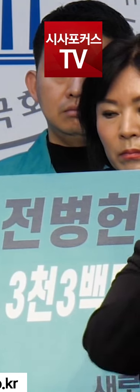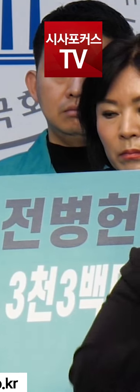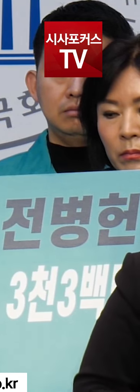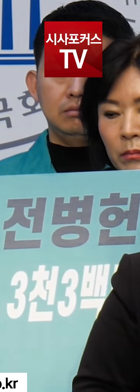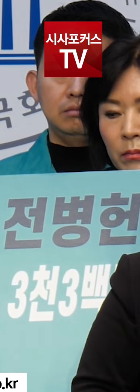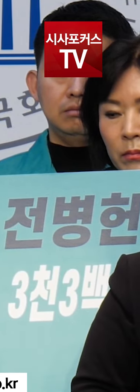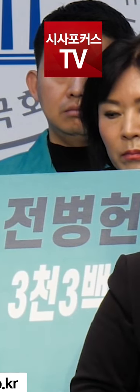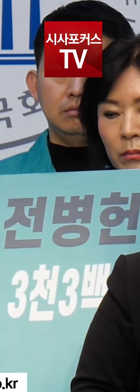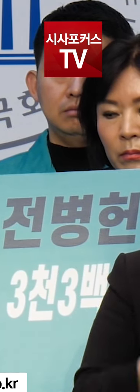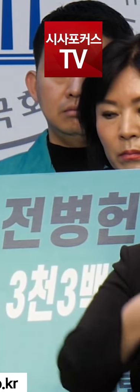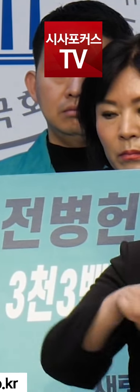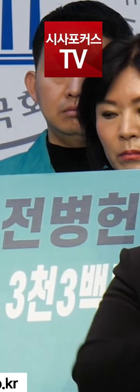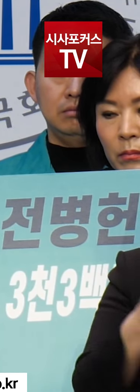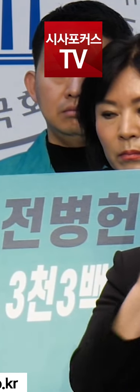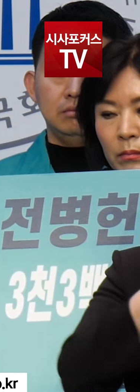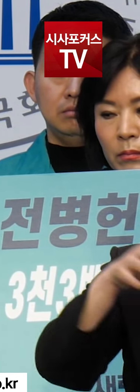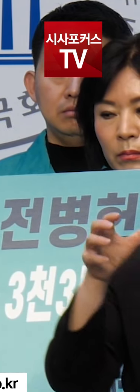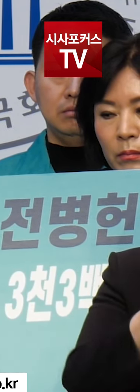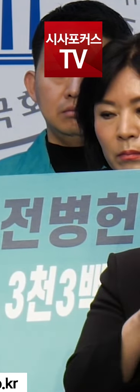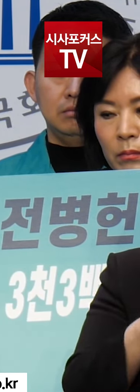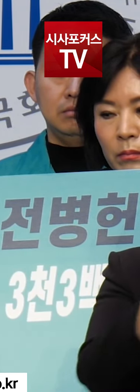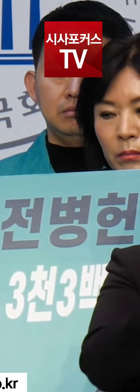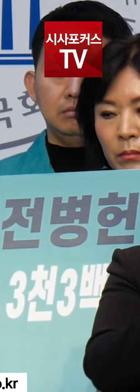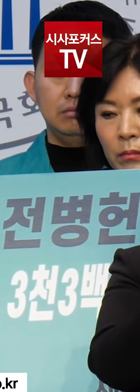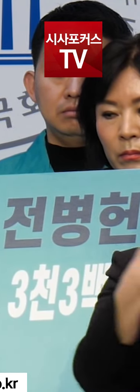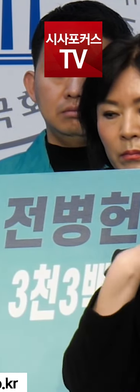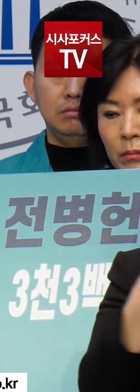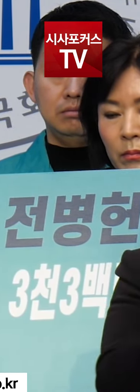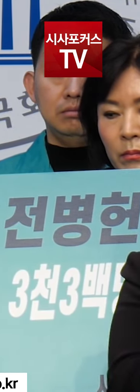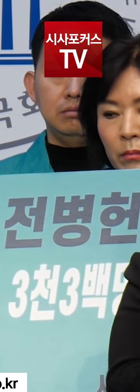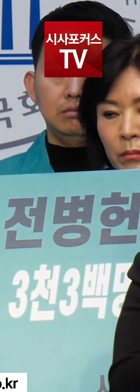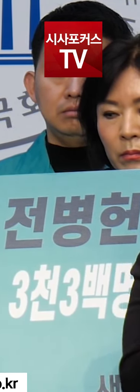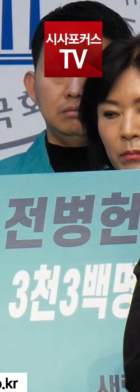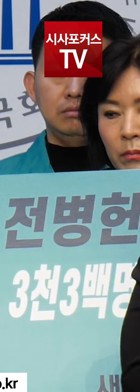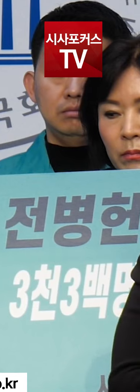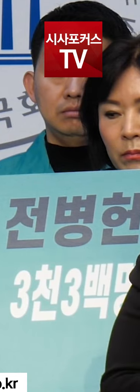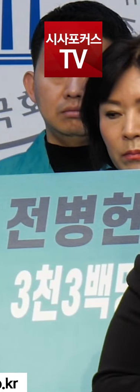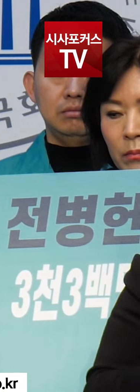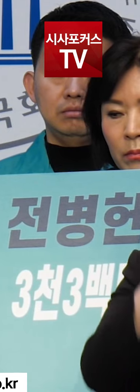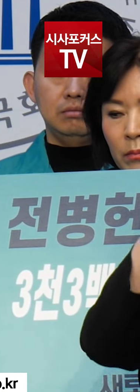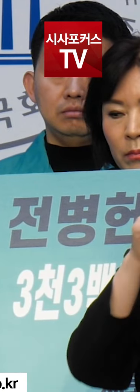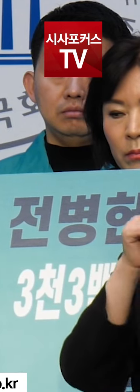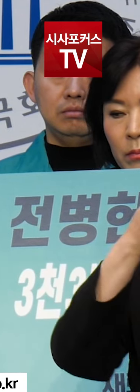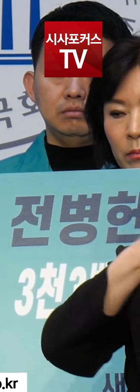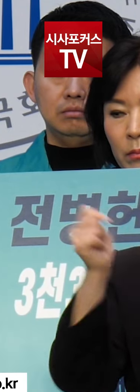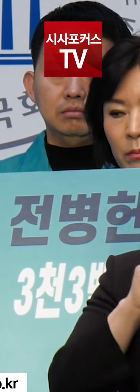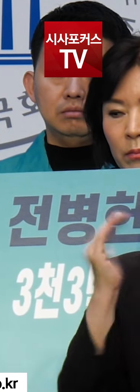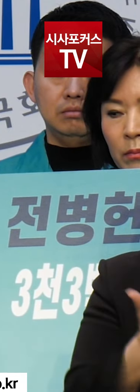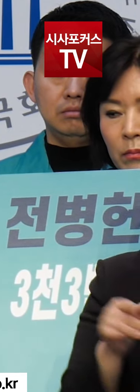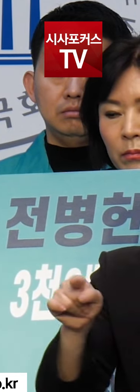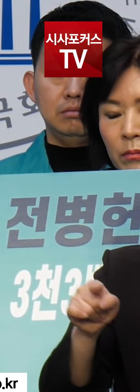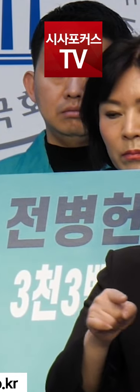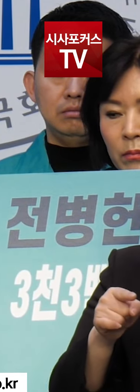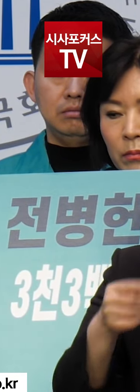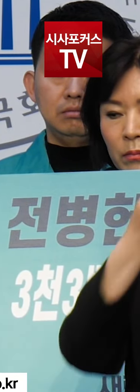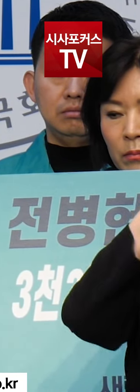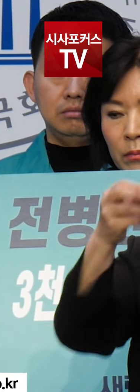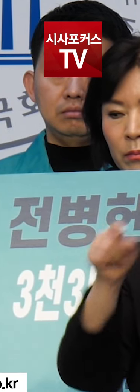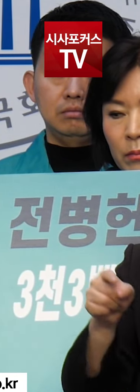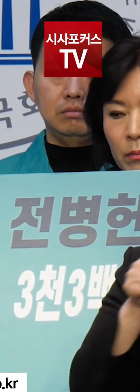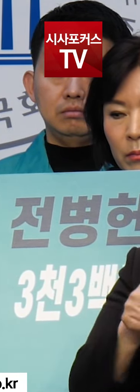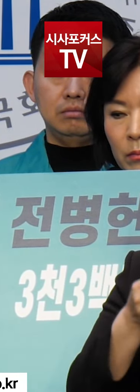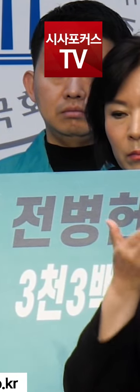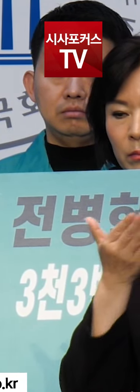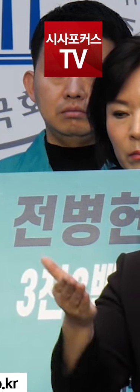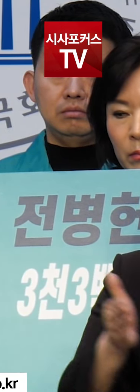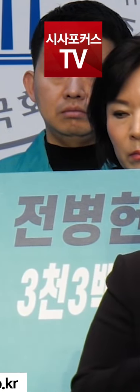함께 힘을 합쳐 윤석열 정권을 심판하고 1인 방탄 정당의 교만에